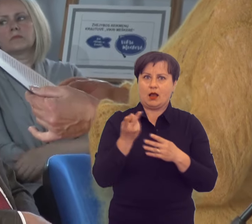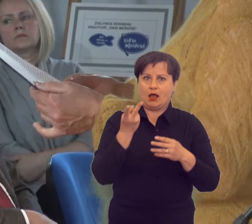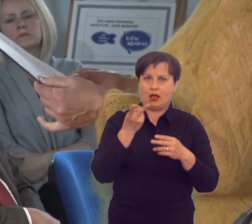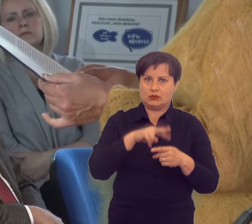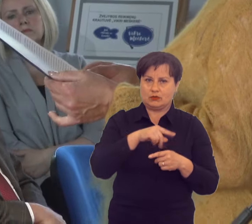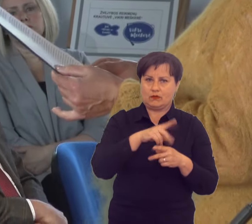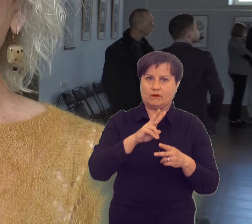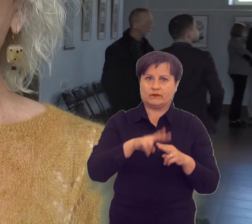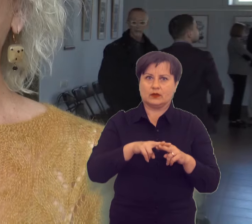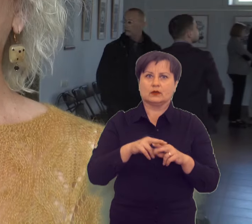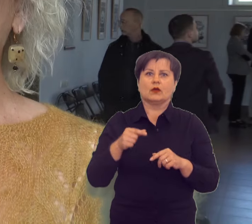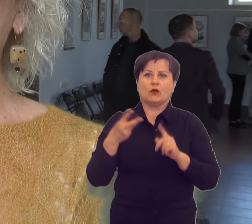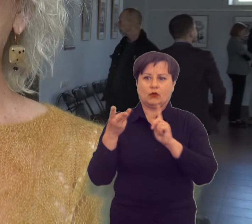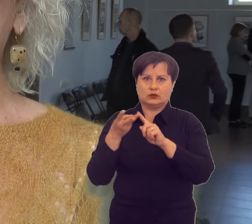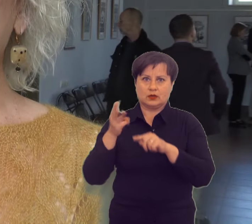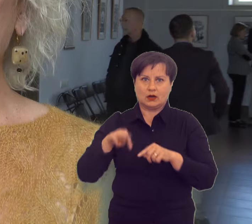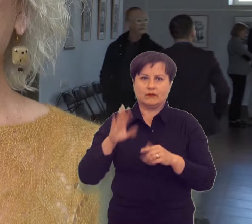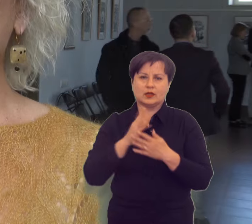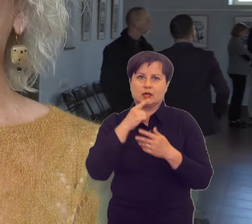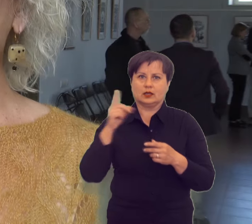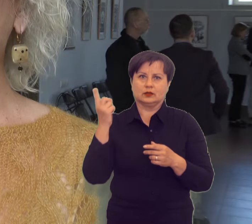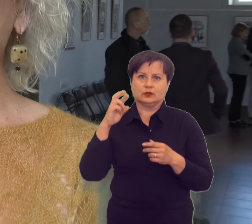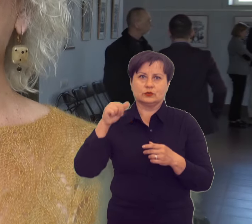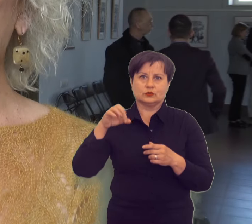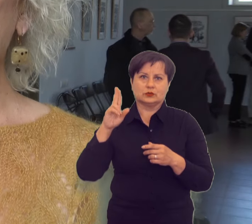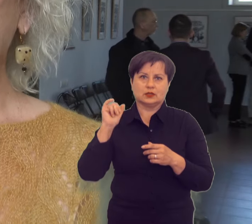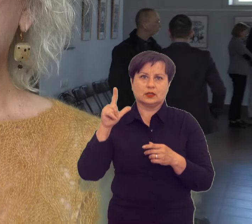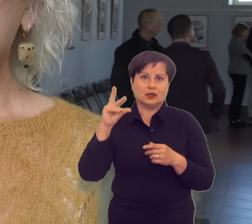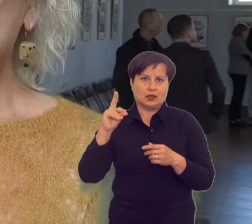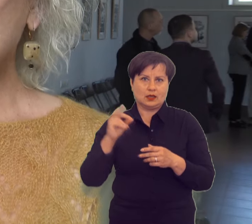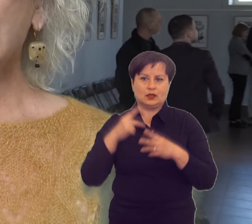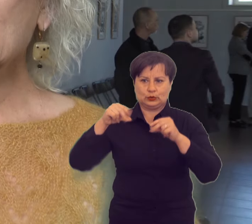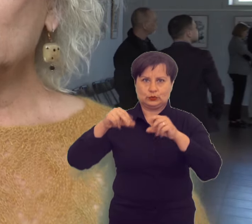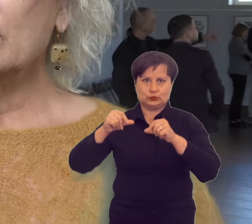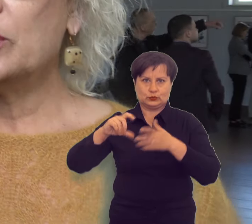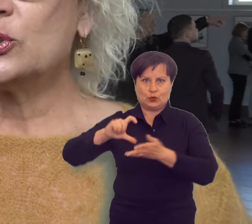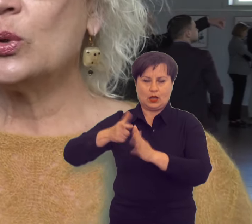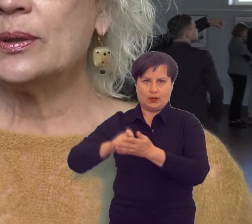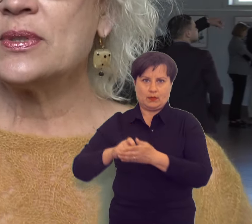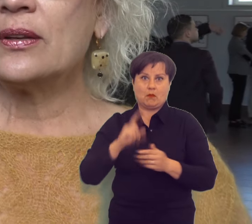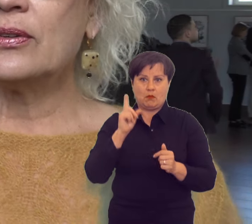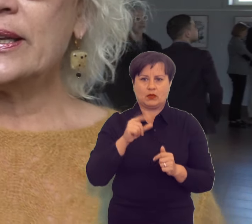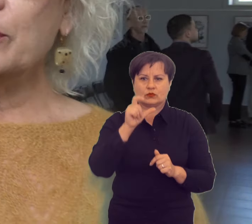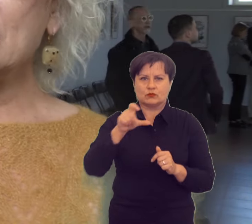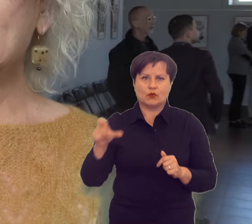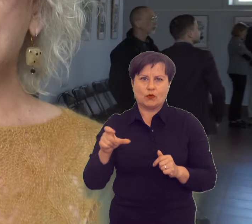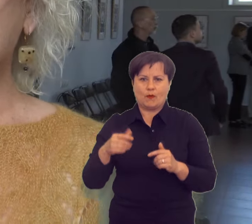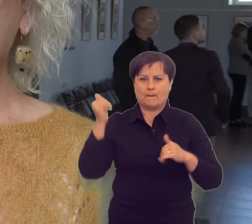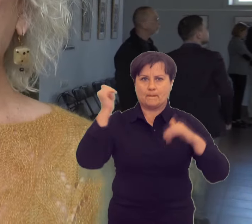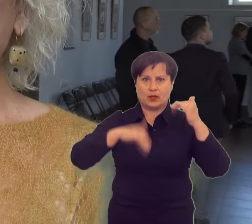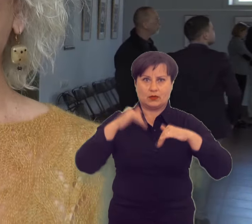trečioje vietoje komisijos nuomonė yra įmonė Druskylė, tai yra Drusko kambarys. Tačiau gyventojai, balsuodami